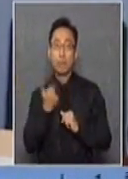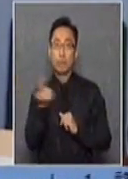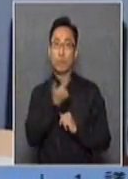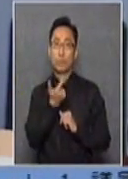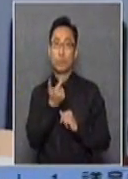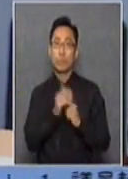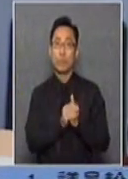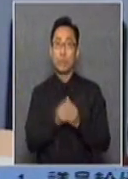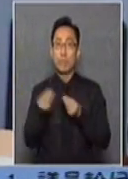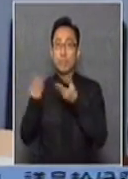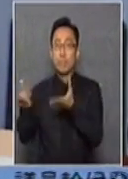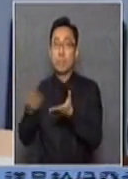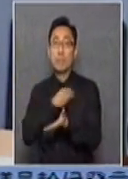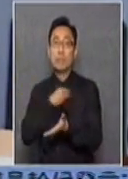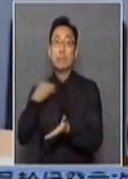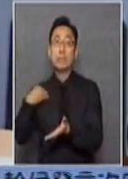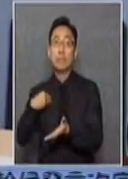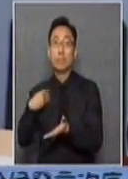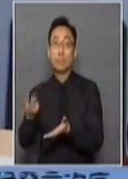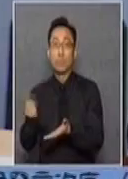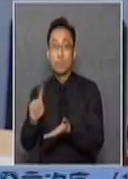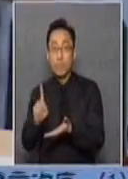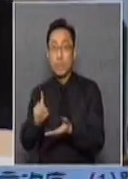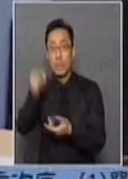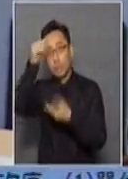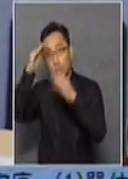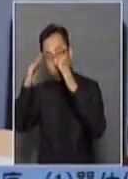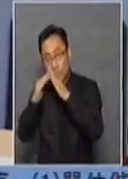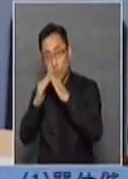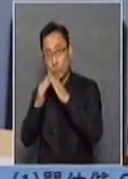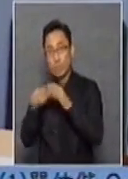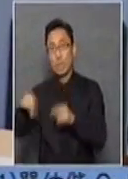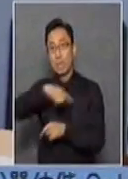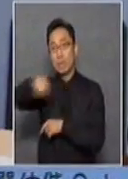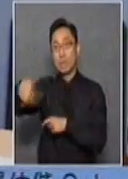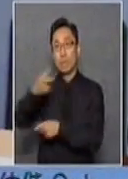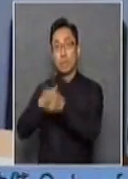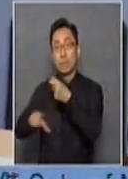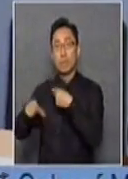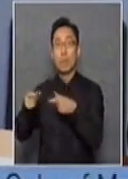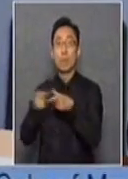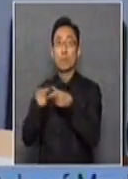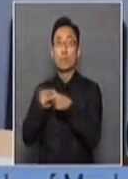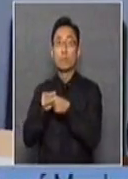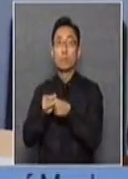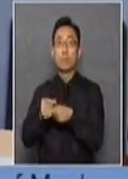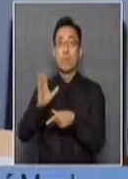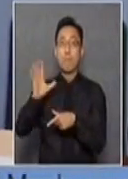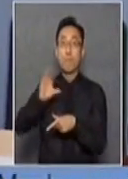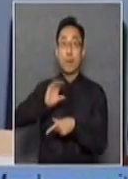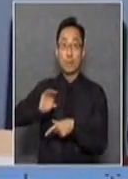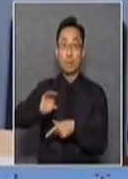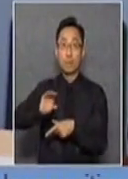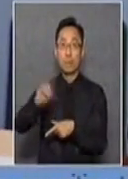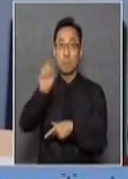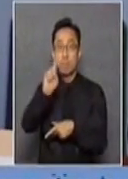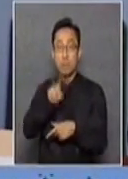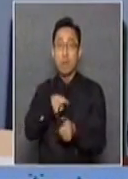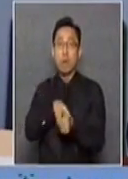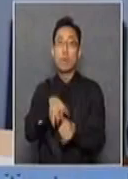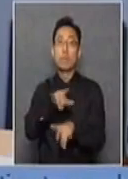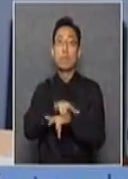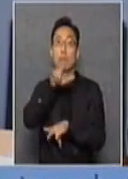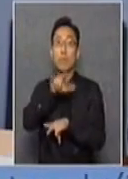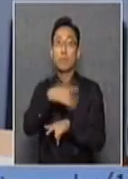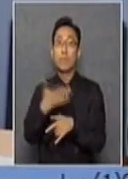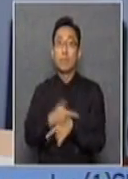療產業的時候，即是說益那些醫院和地產商夾埋賺錢的時候，拿了500億出來做那個強醫金，現在說到雪條那